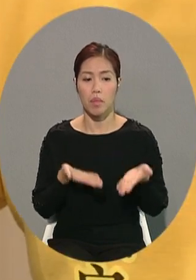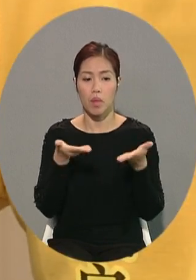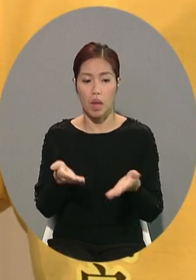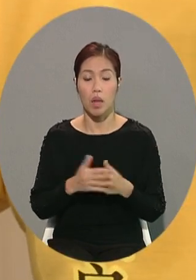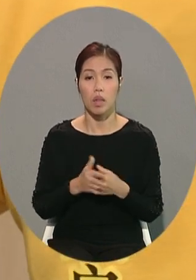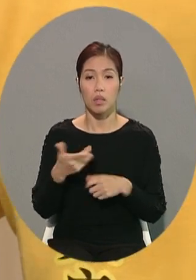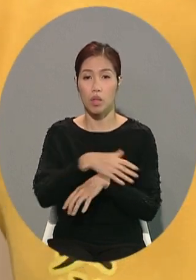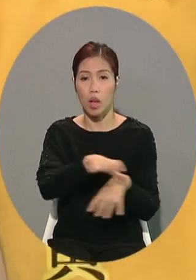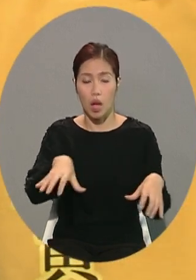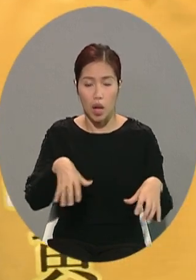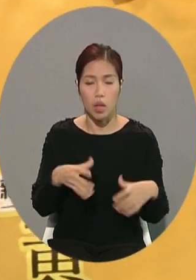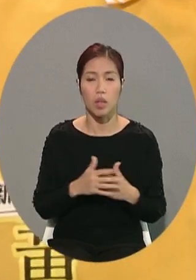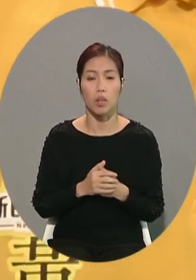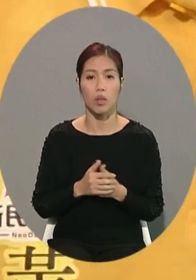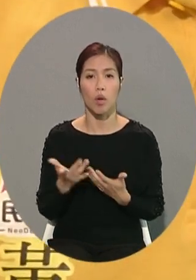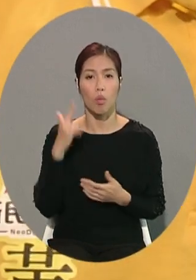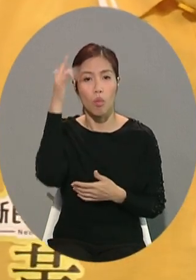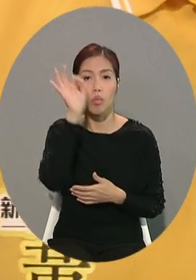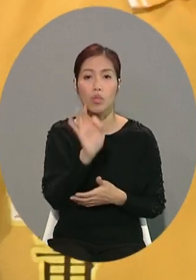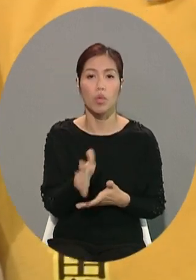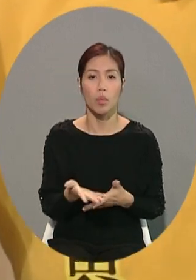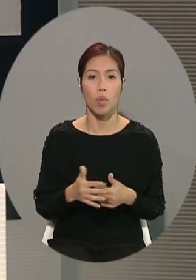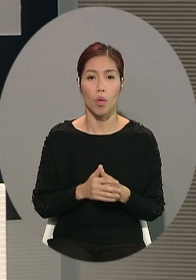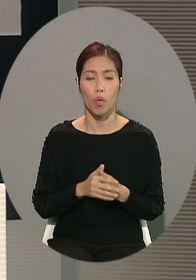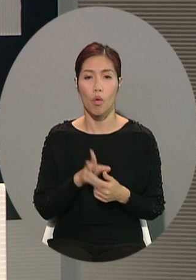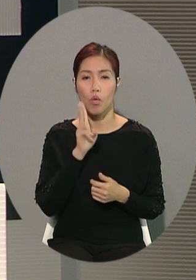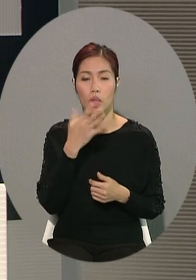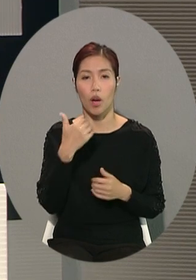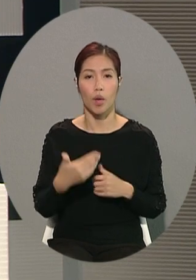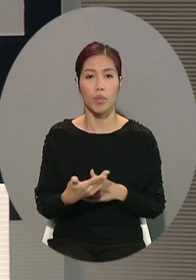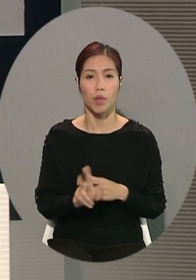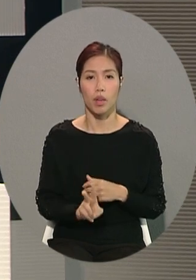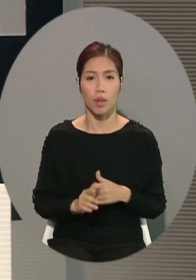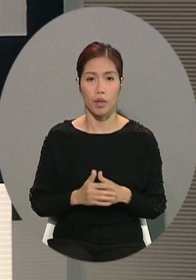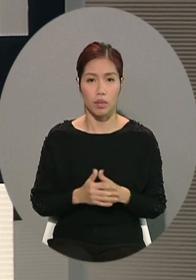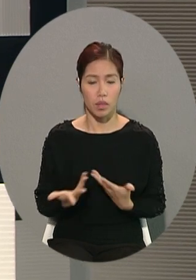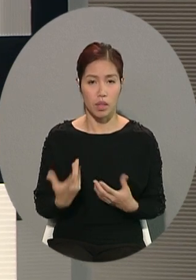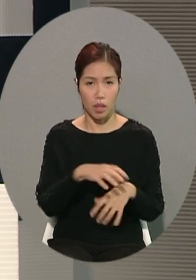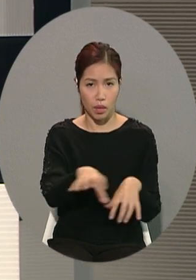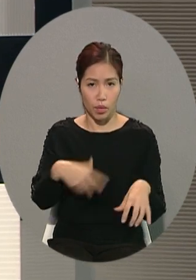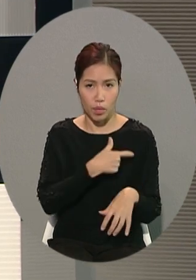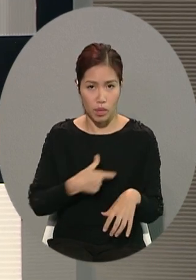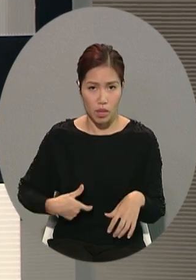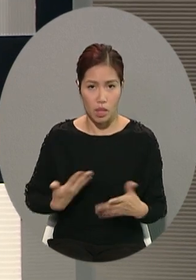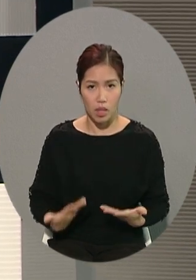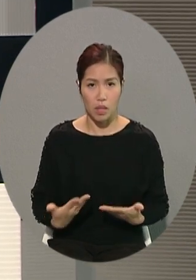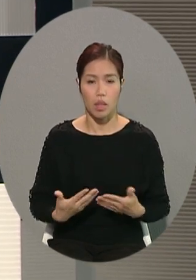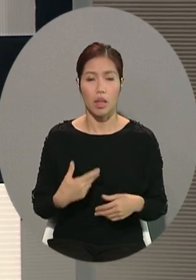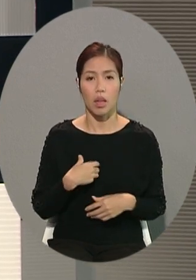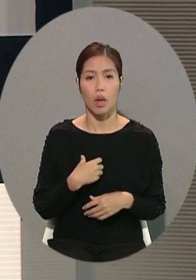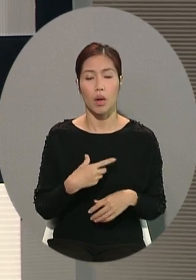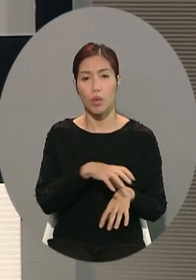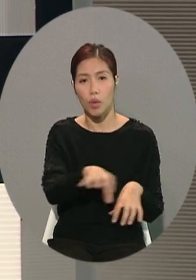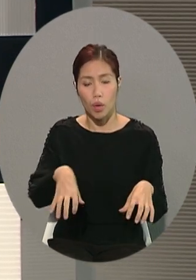夢想就跟條鹹魚呢是沒什麼分別的。現在做區議員的現任的區議員可能是蛇齋餅